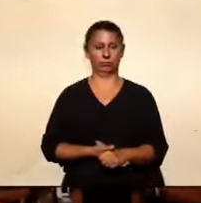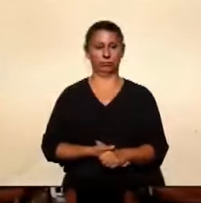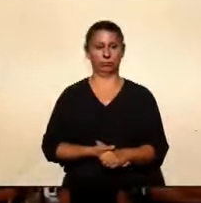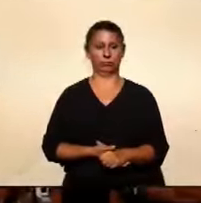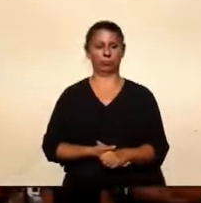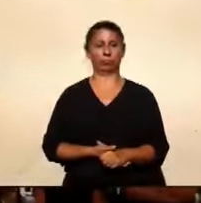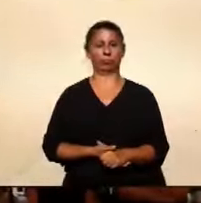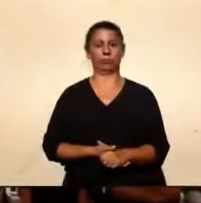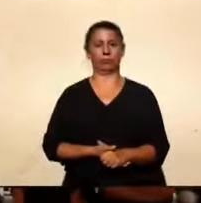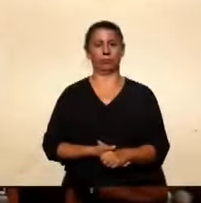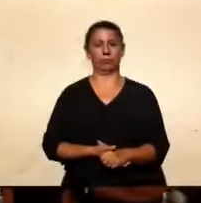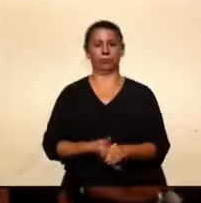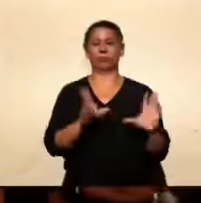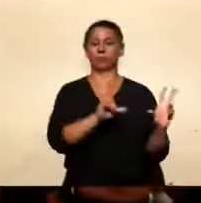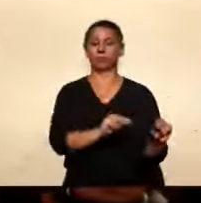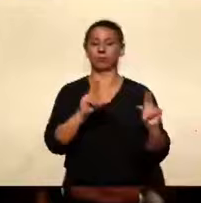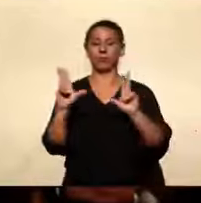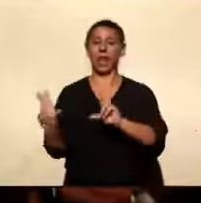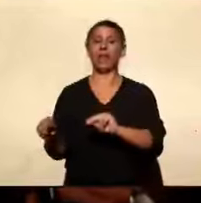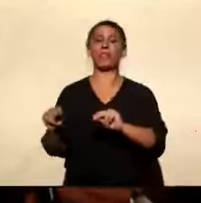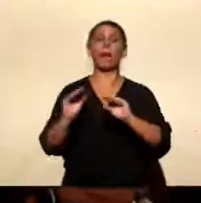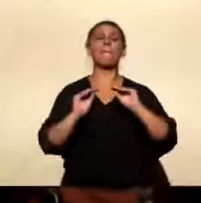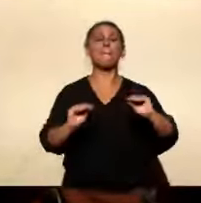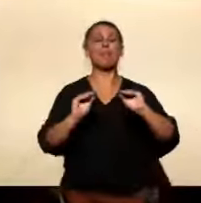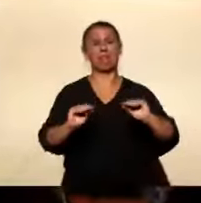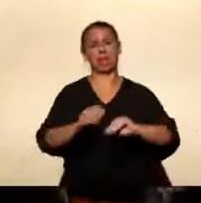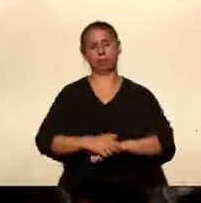Τα ίδια και στην παιδεία.